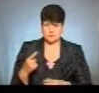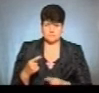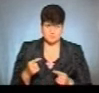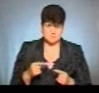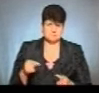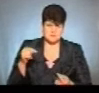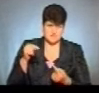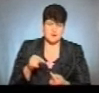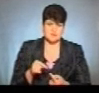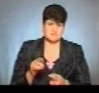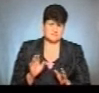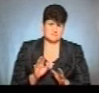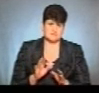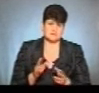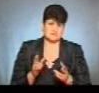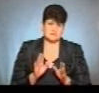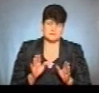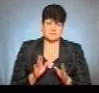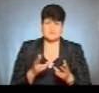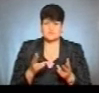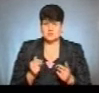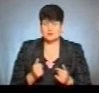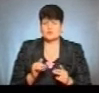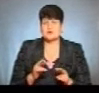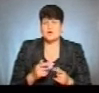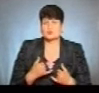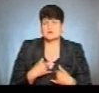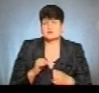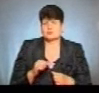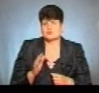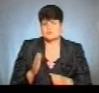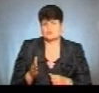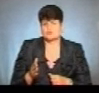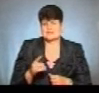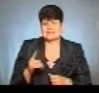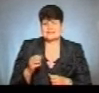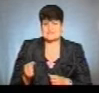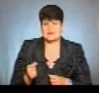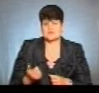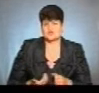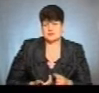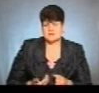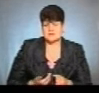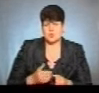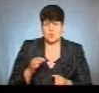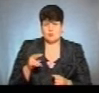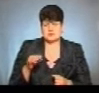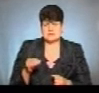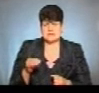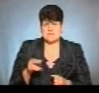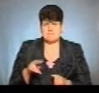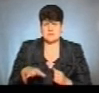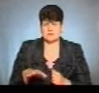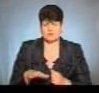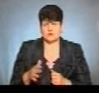з тими п'ятьма? Ні, звичайно, тому що, ну, як в нас може бути там за життя опозиційна платформа,